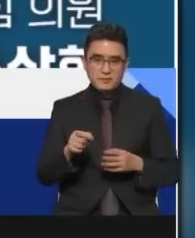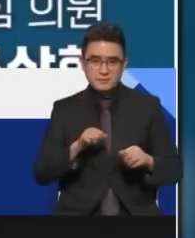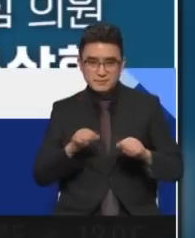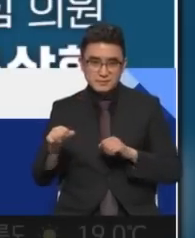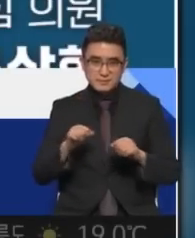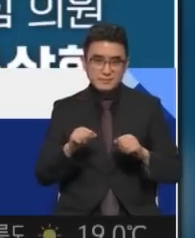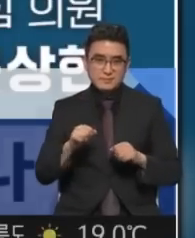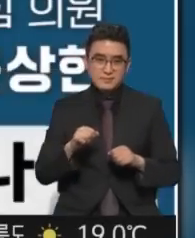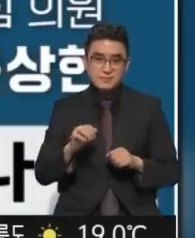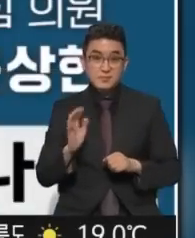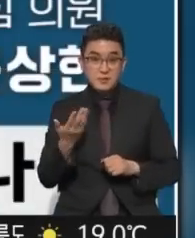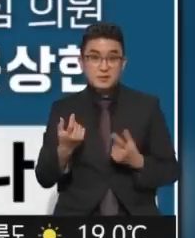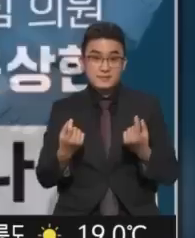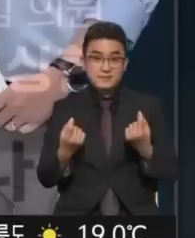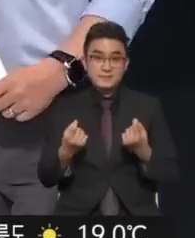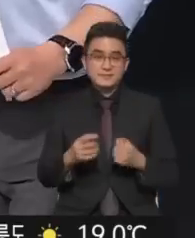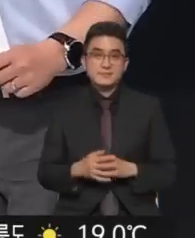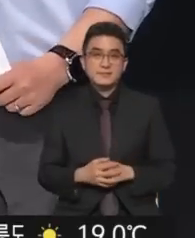그거 아니냐.